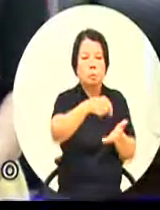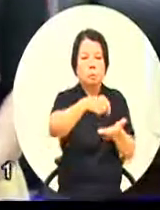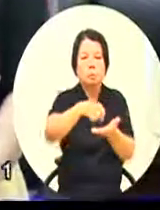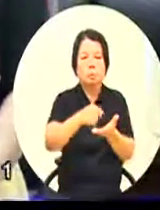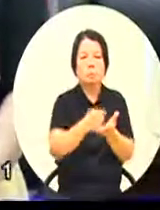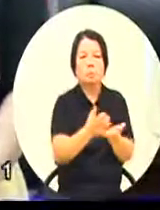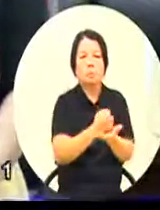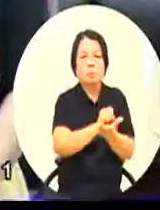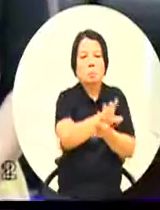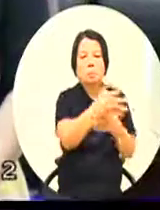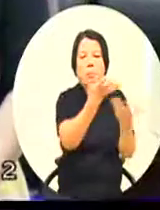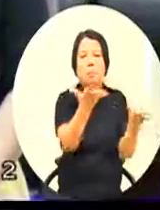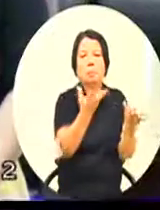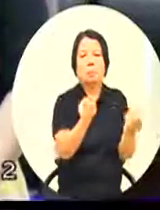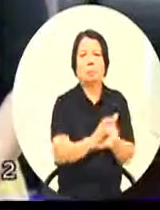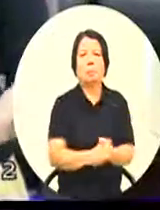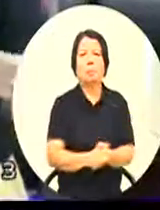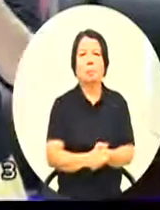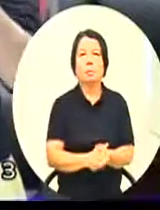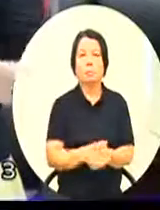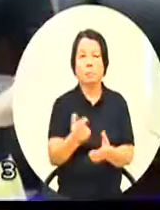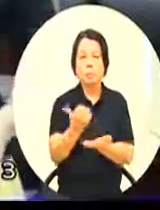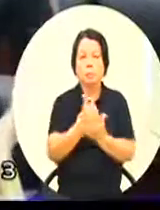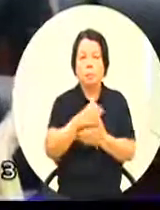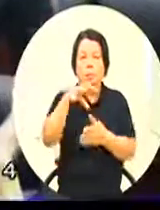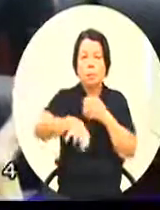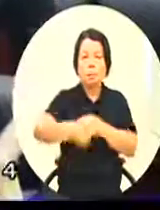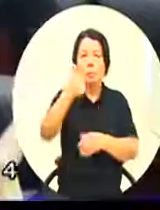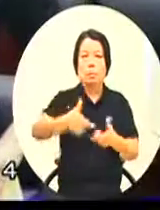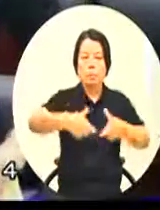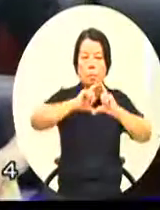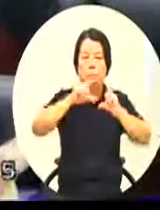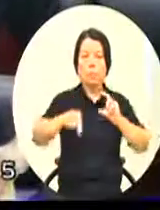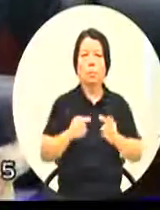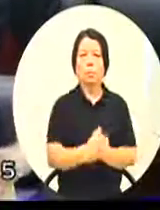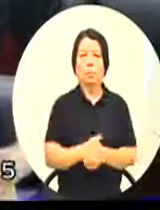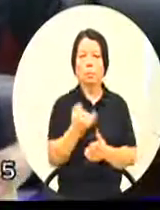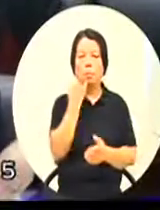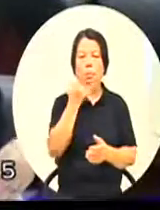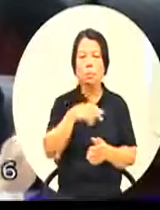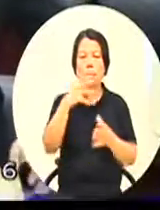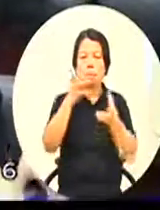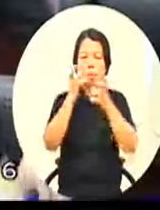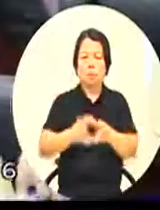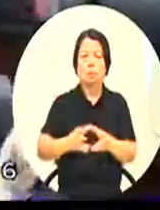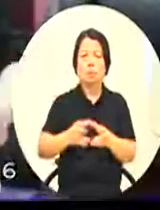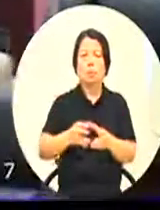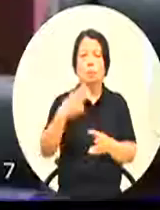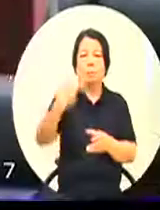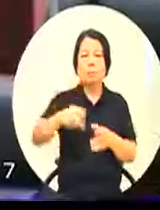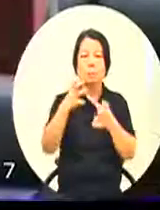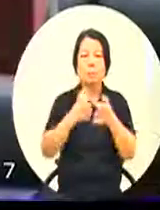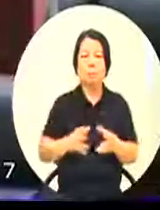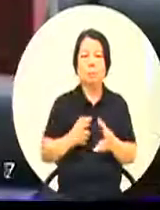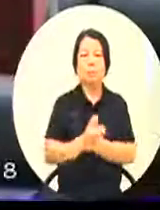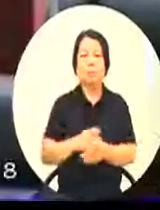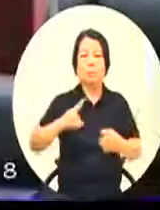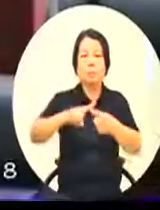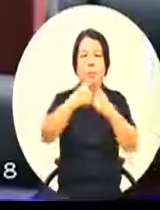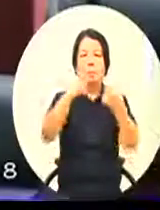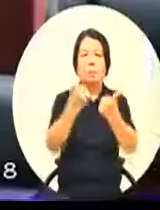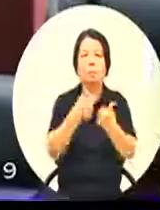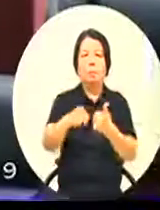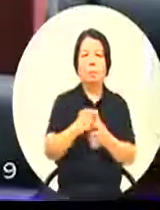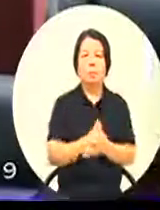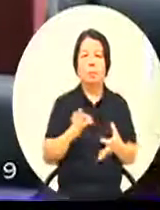道。所以待会这个请局长答复一下，能不能再办一场这样子的一个辩论会，然后把应该相关